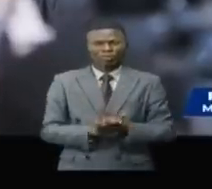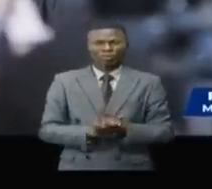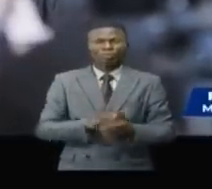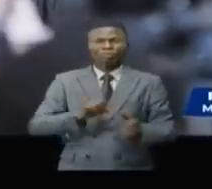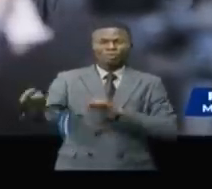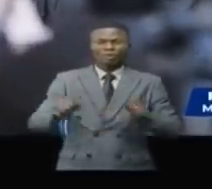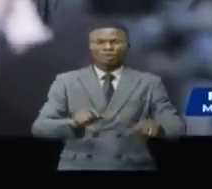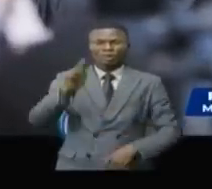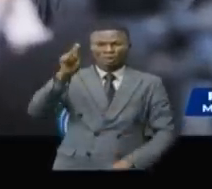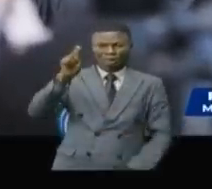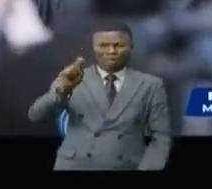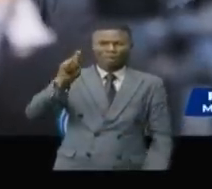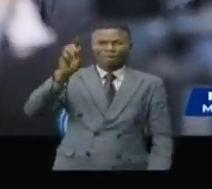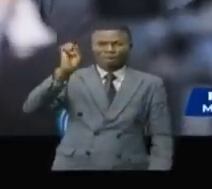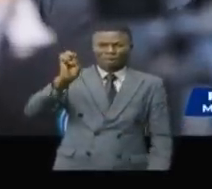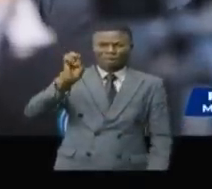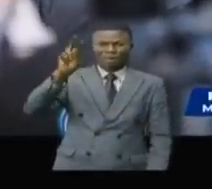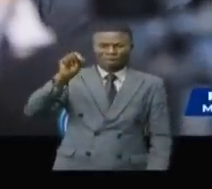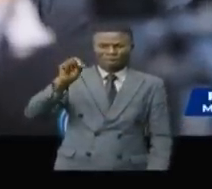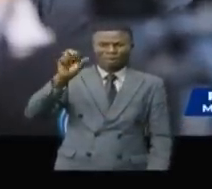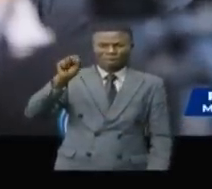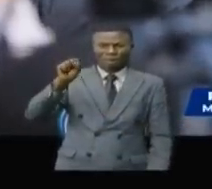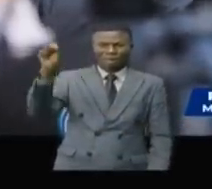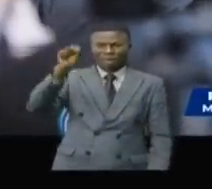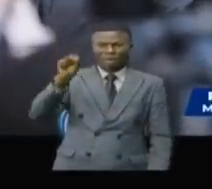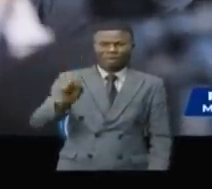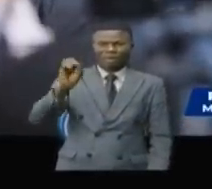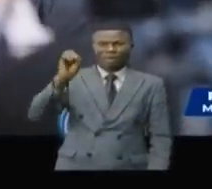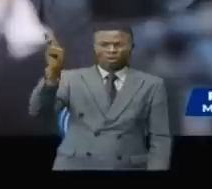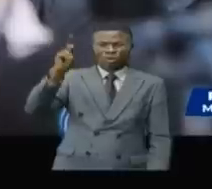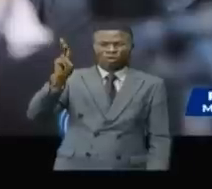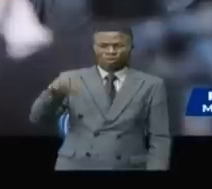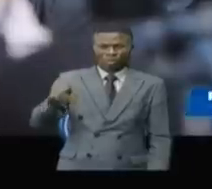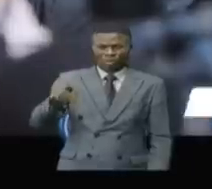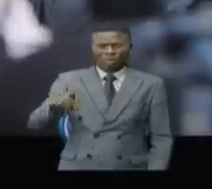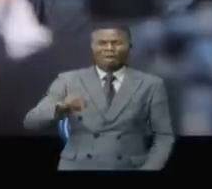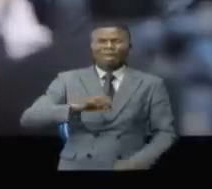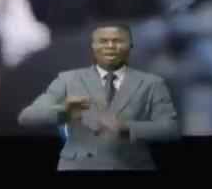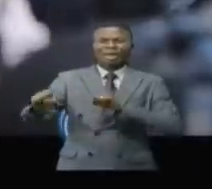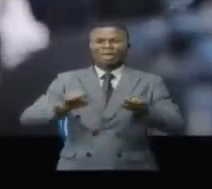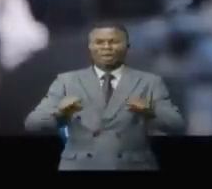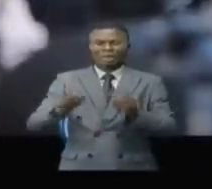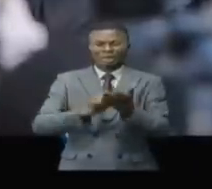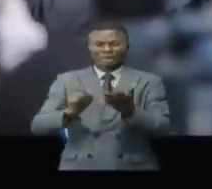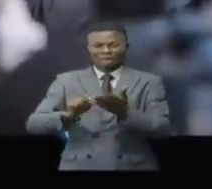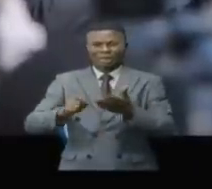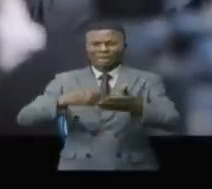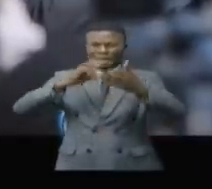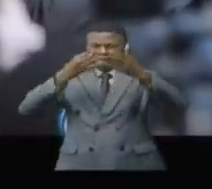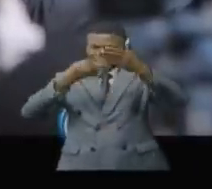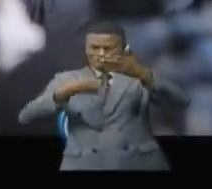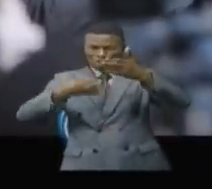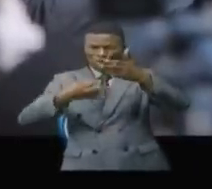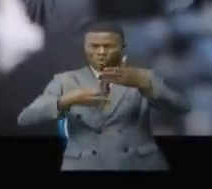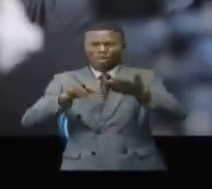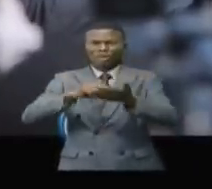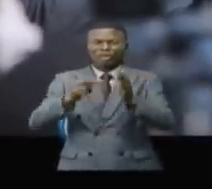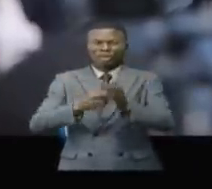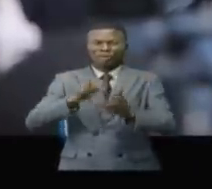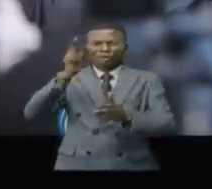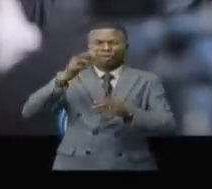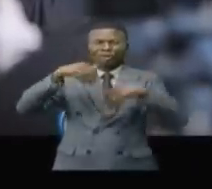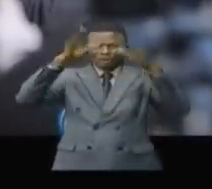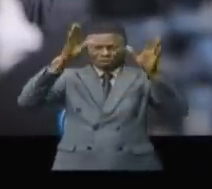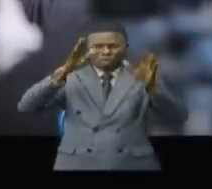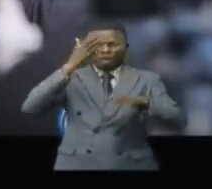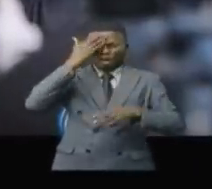suspect permettra au pays de sanctionner le cycle terminal de l'enseignement de base, de dégager les profils psychologiques de chaque